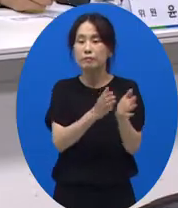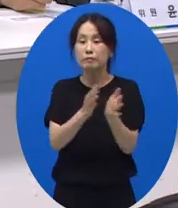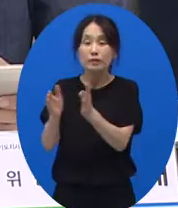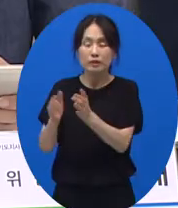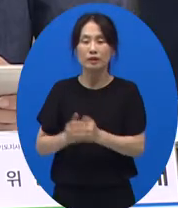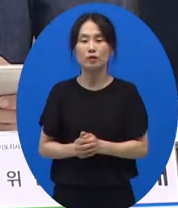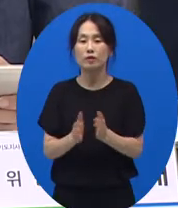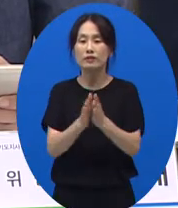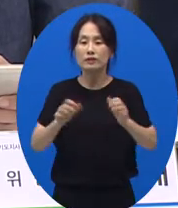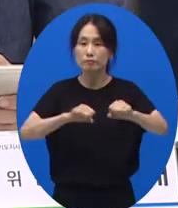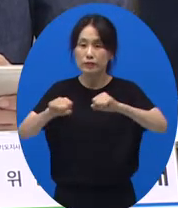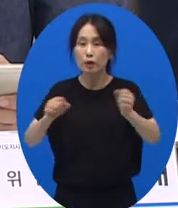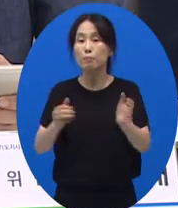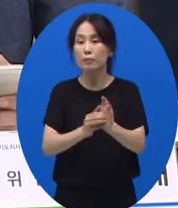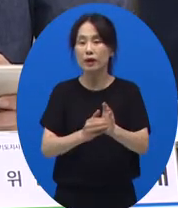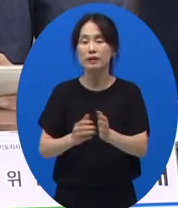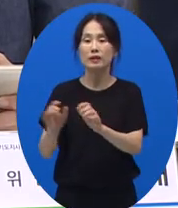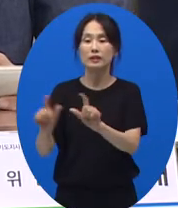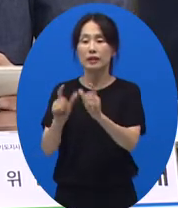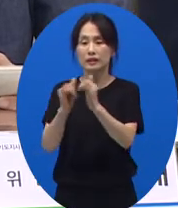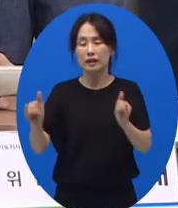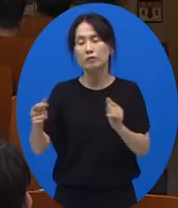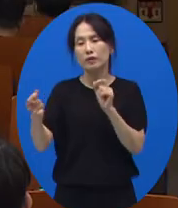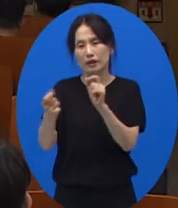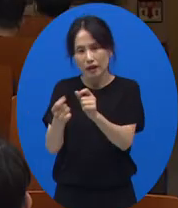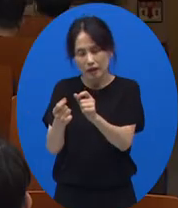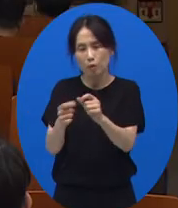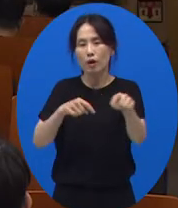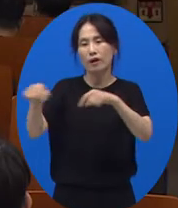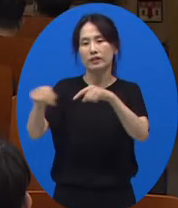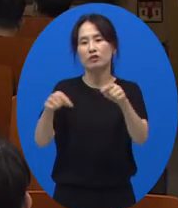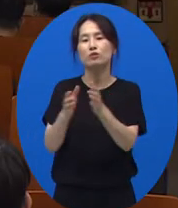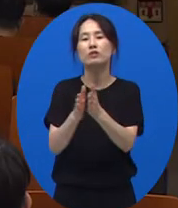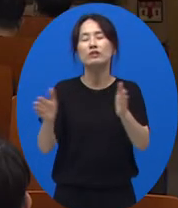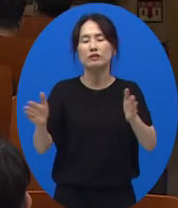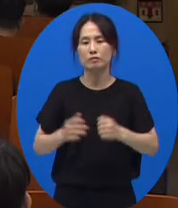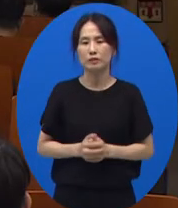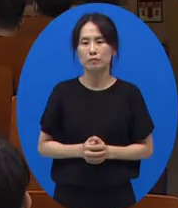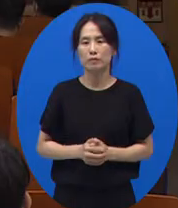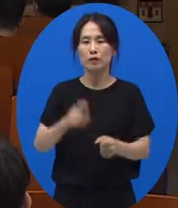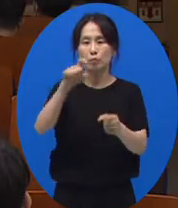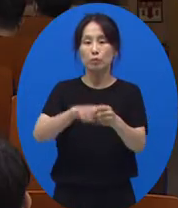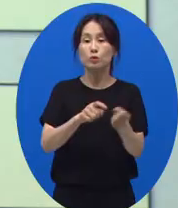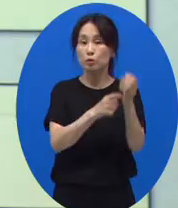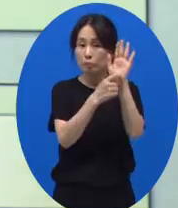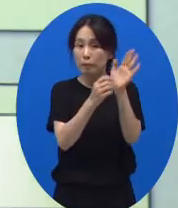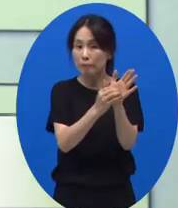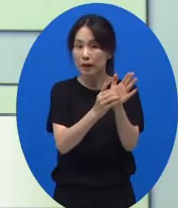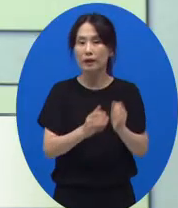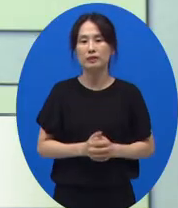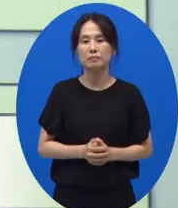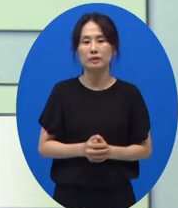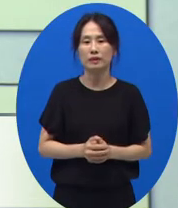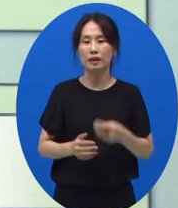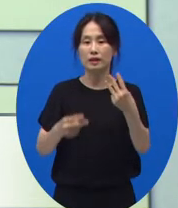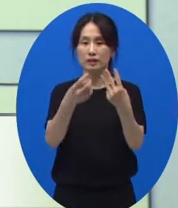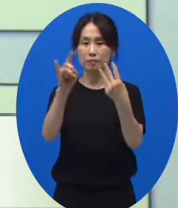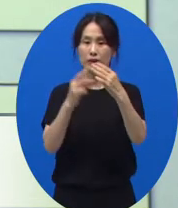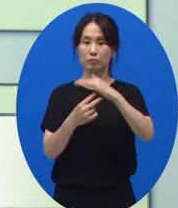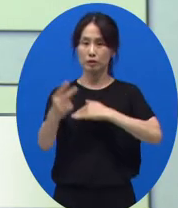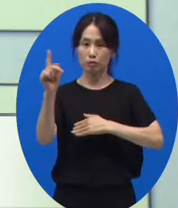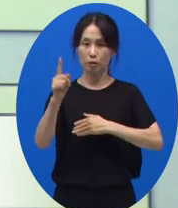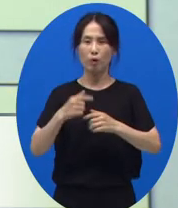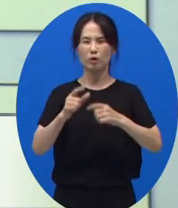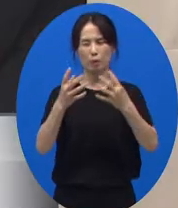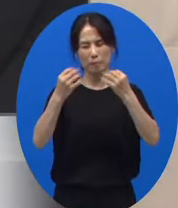옮기며 도민 생활과 경제에 초점을 맞춰왔습니다. 도정 비전과 슬로건도 발표했습니다. 제시한 3대 비전은